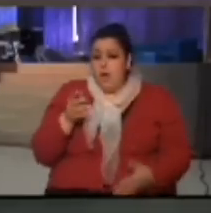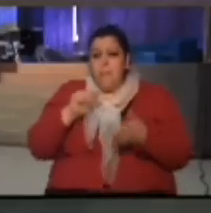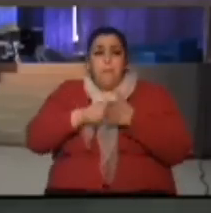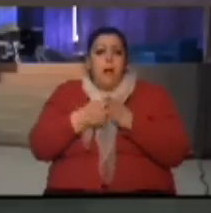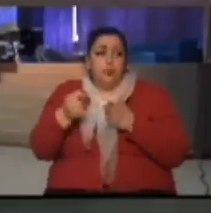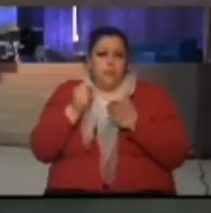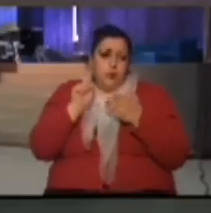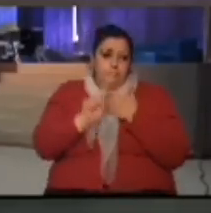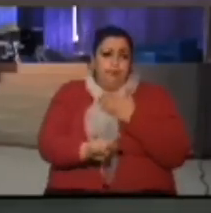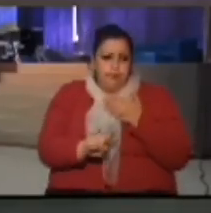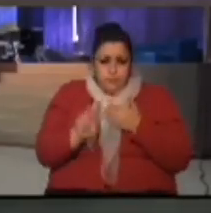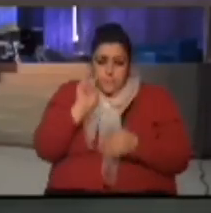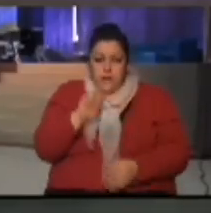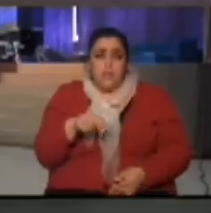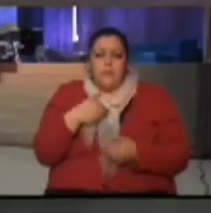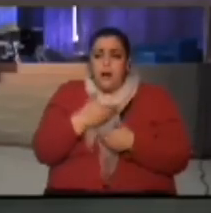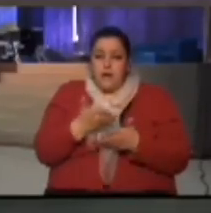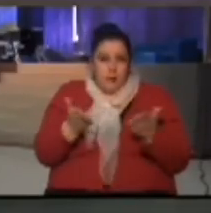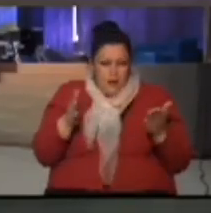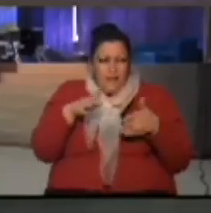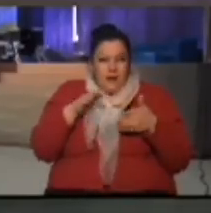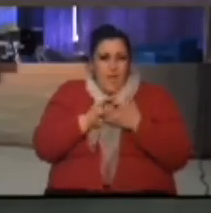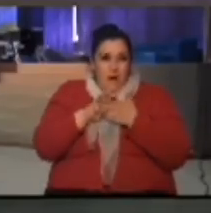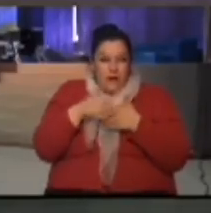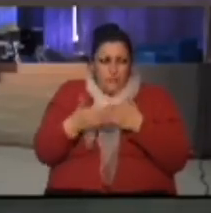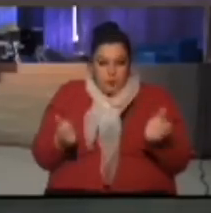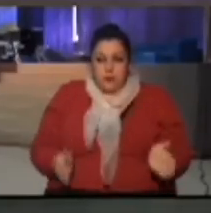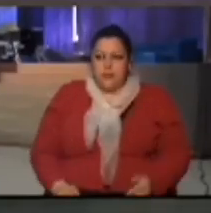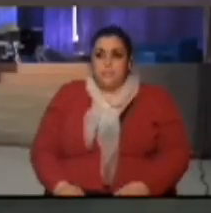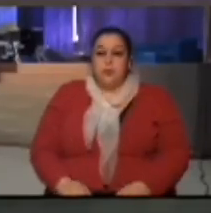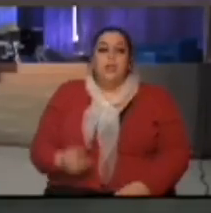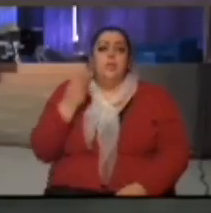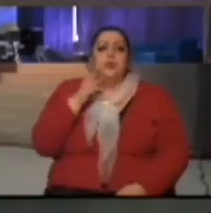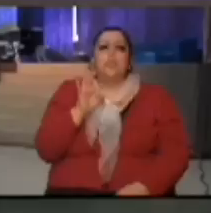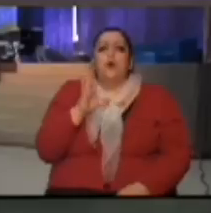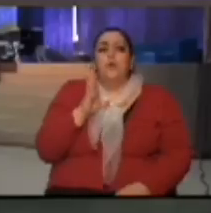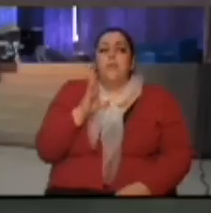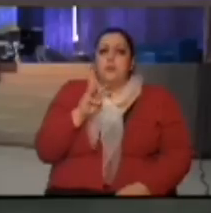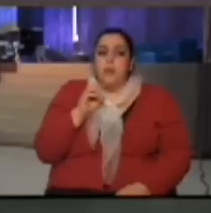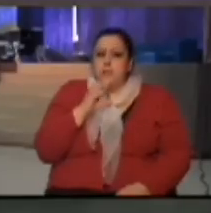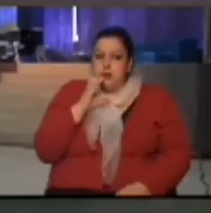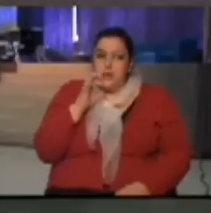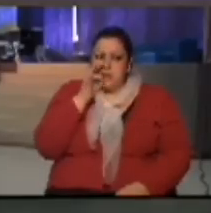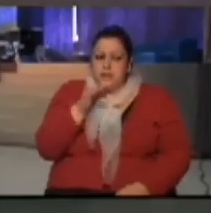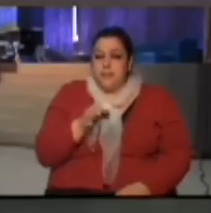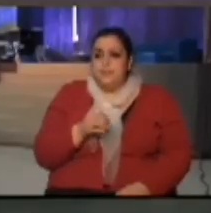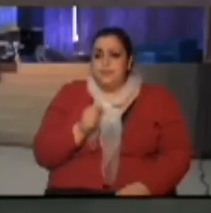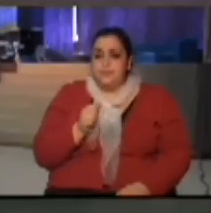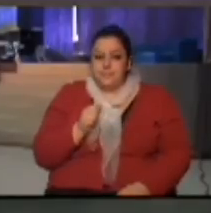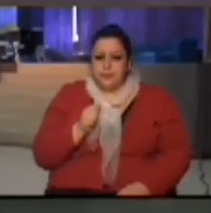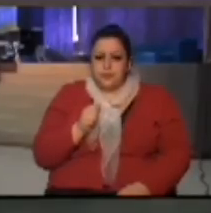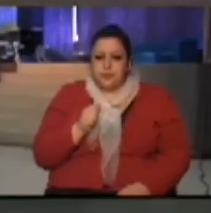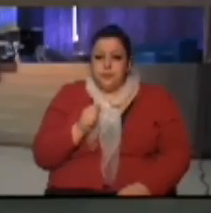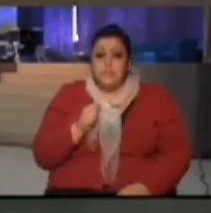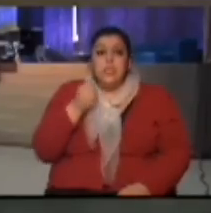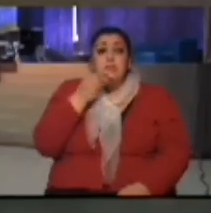էլի խաղաղություն մաղթեց մարդկանց։ Եվ հետո Թովմասին։ Թովմասին, հնարավոր այստե մի Թովմաս կա ընդամենը։